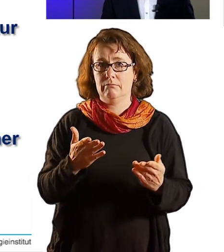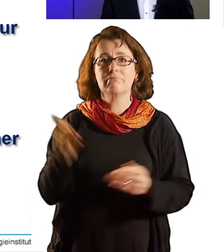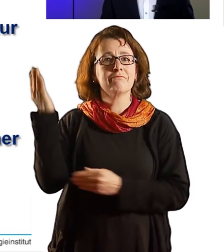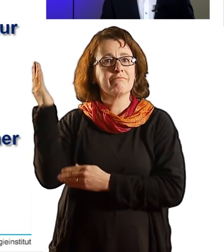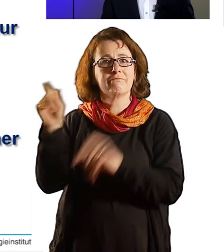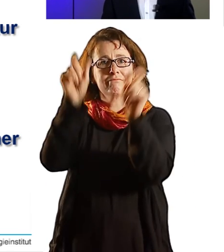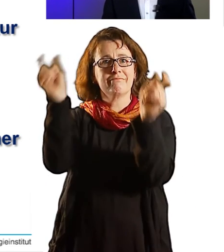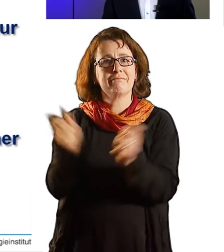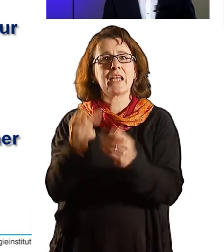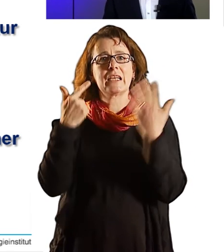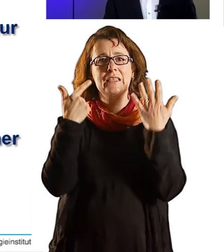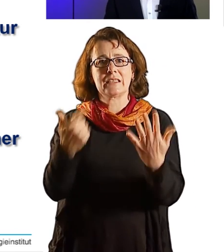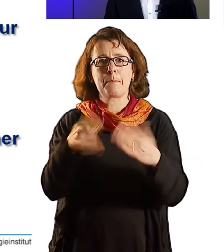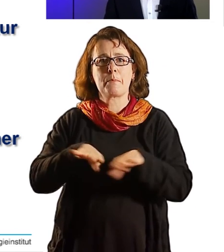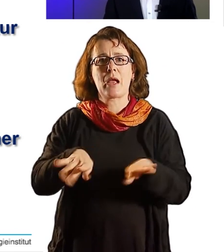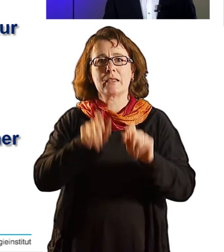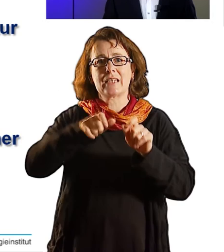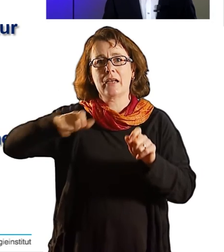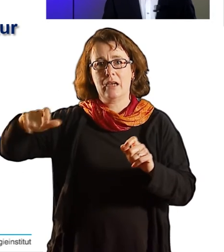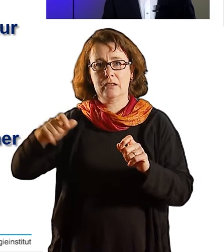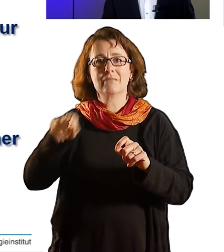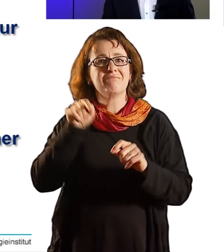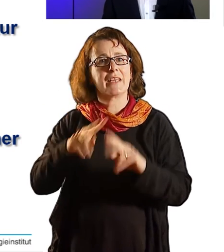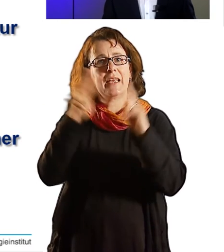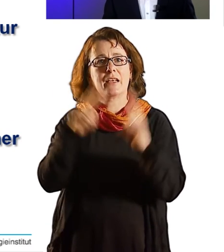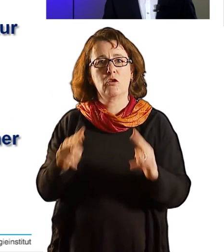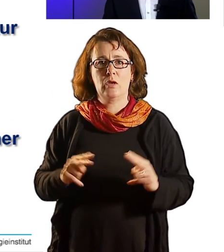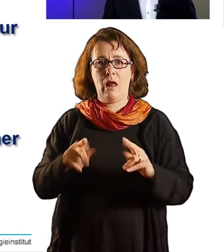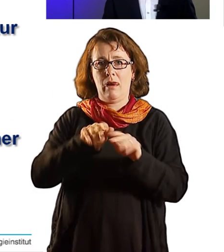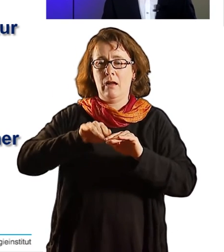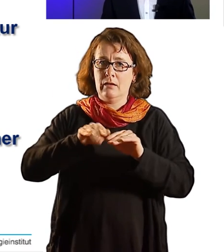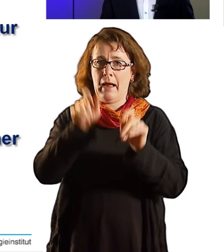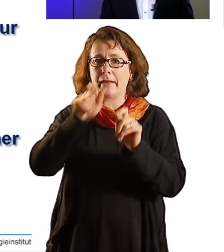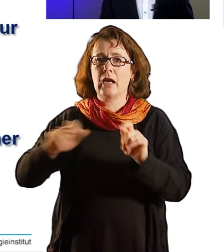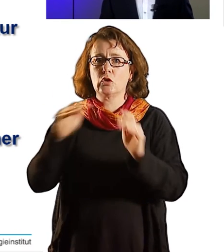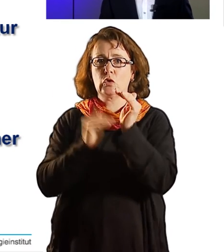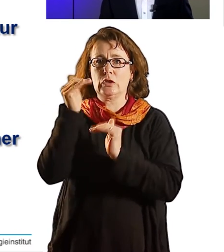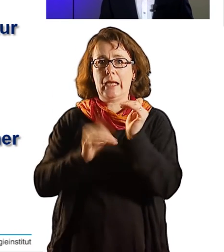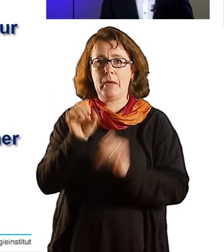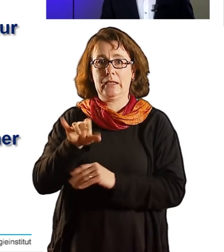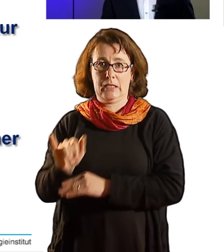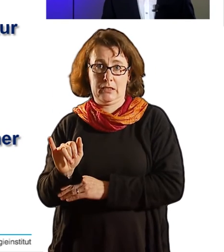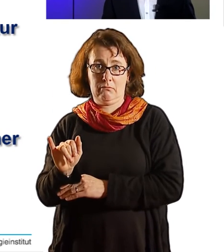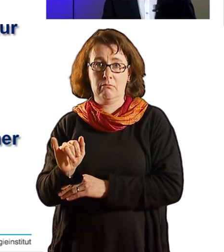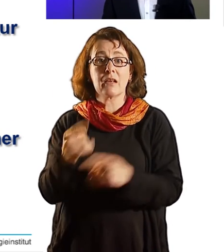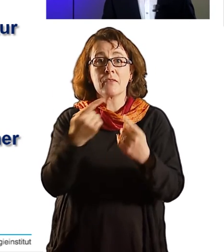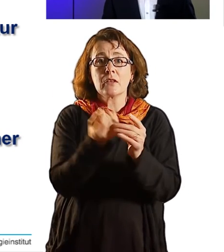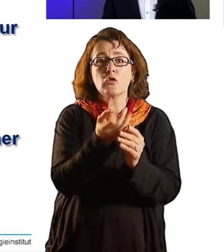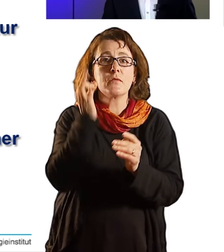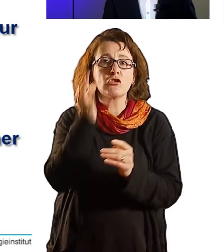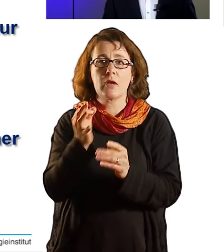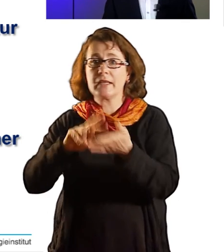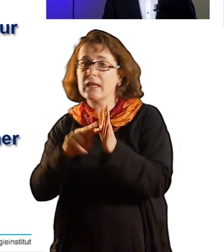Übersicht zeigt die 7 Basiseinheiten des Internationalen Einheitensystems SI. Alle weiteren in Naturwissenschaft und Technik verwendeten